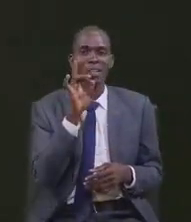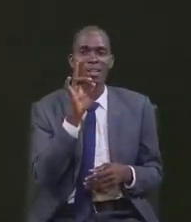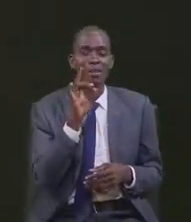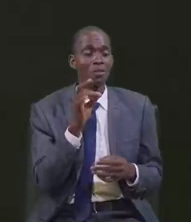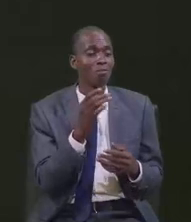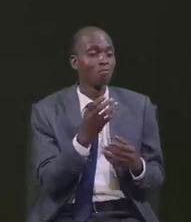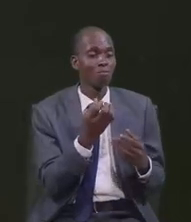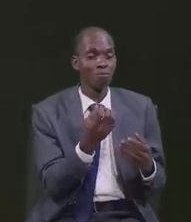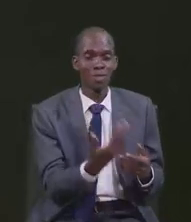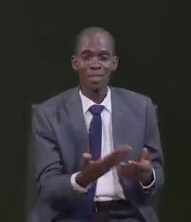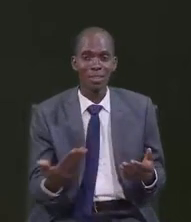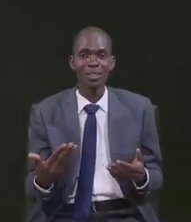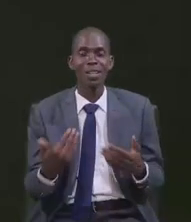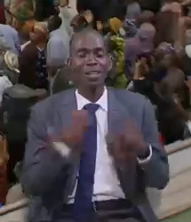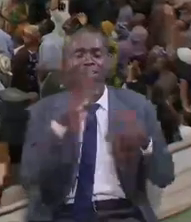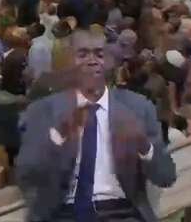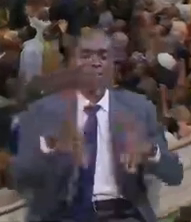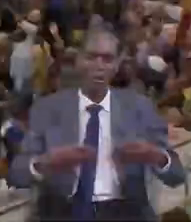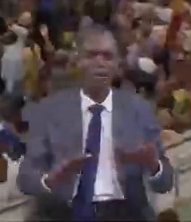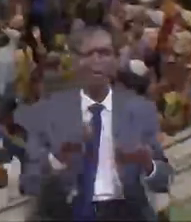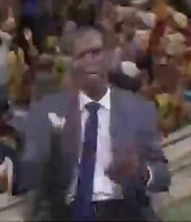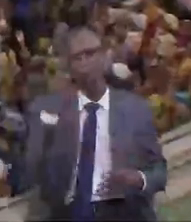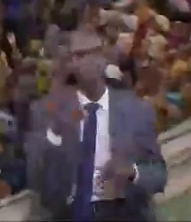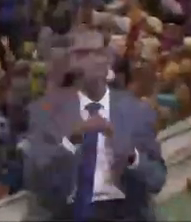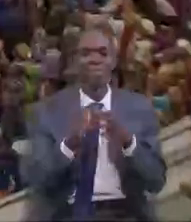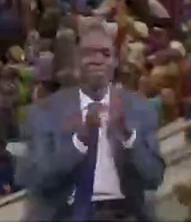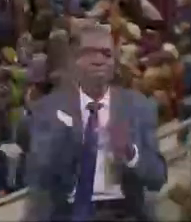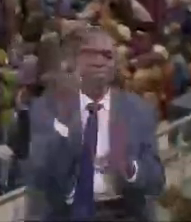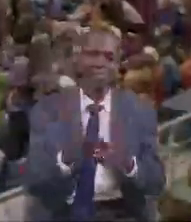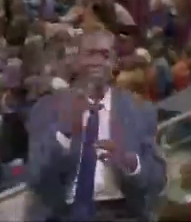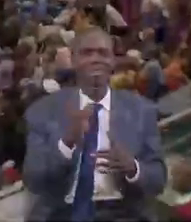que quelque chose a été déjà pourvu pour vous.